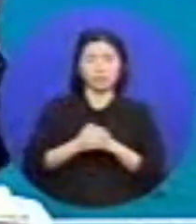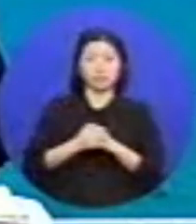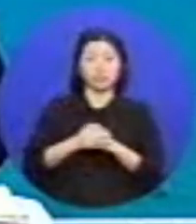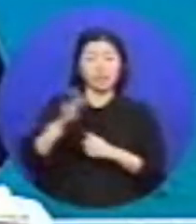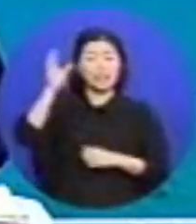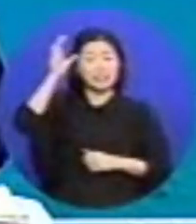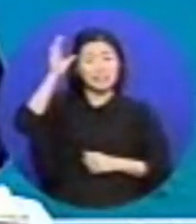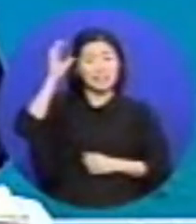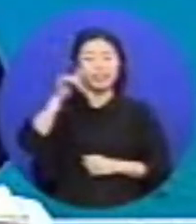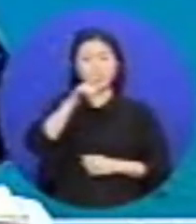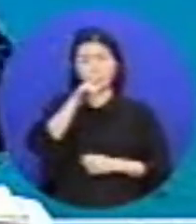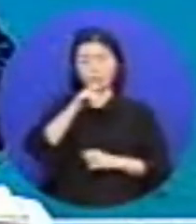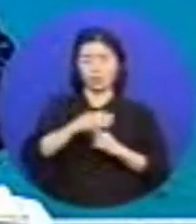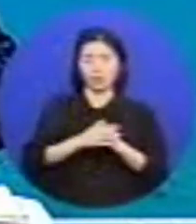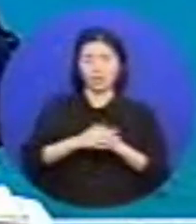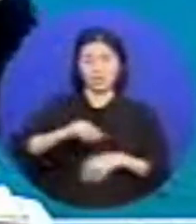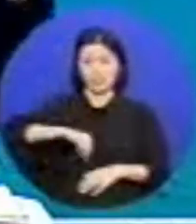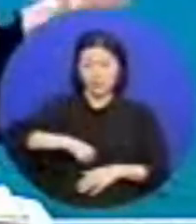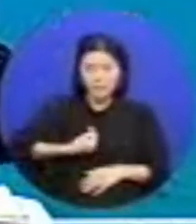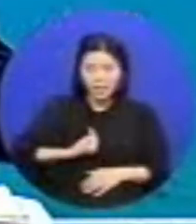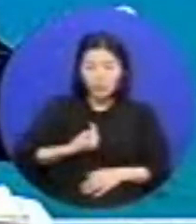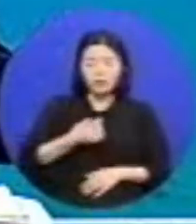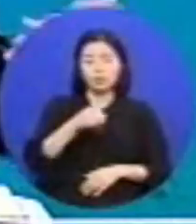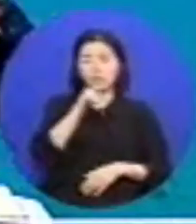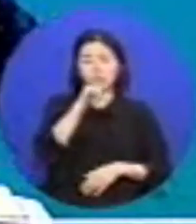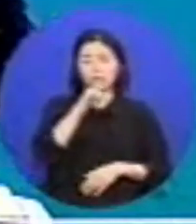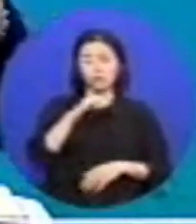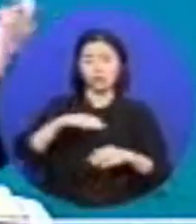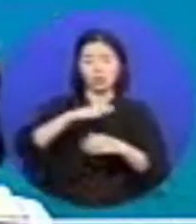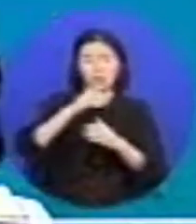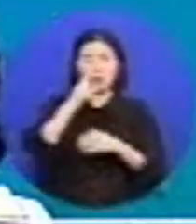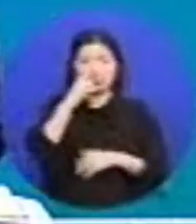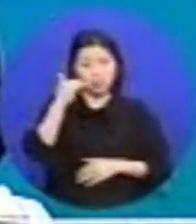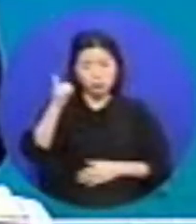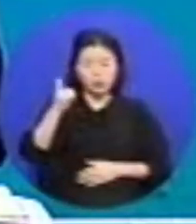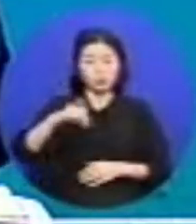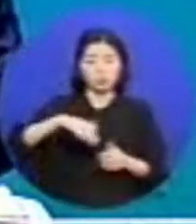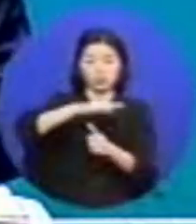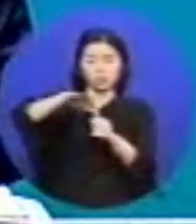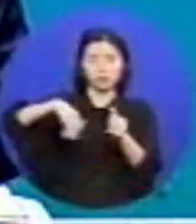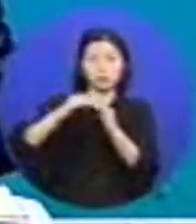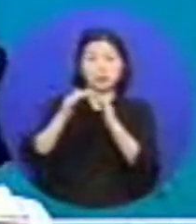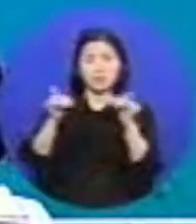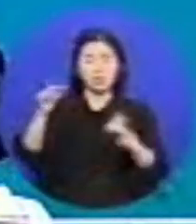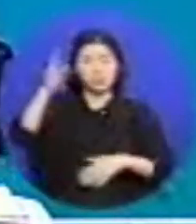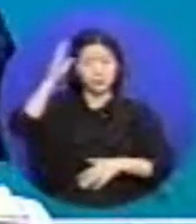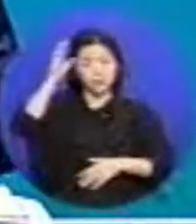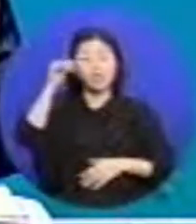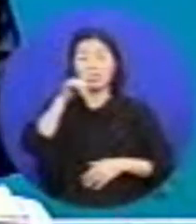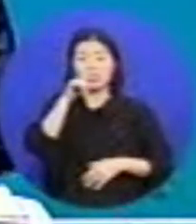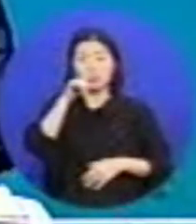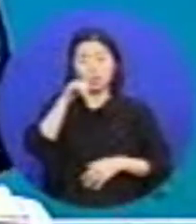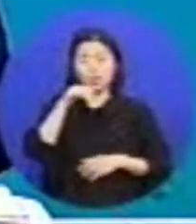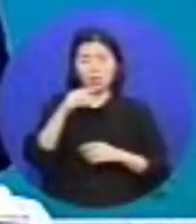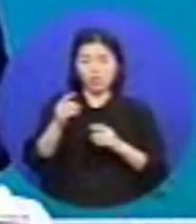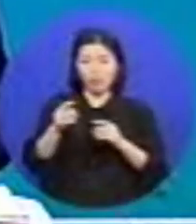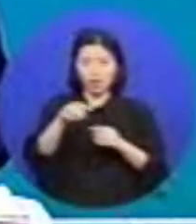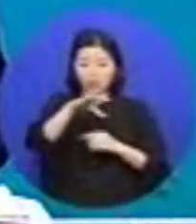기대가 있잖아요. 자기도 그렇고 부모의 기대도 있고 주변 사람의 기대도 있고 근데 막상 공부하는 현장에